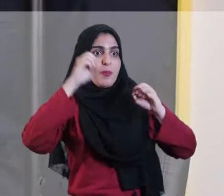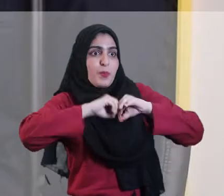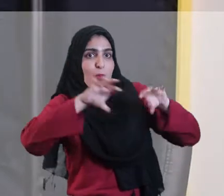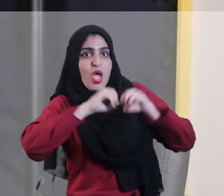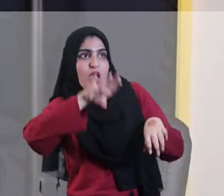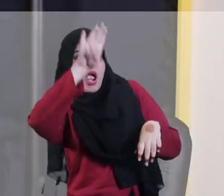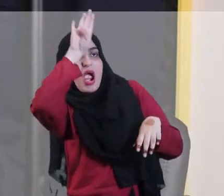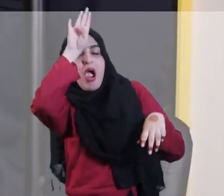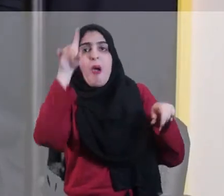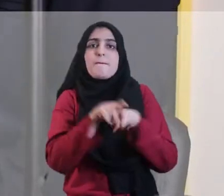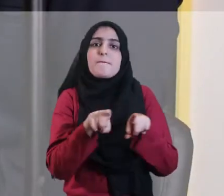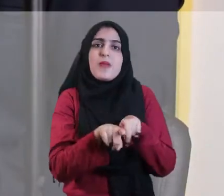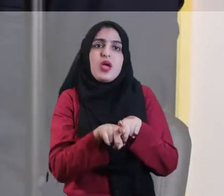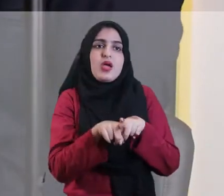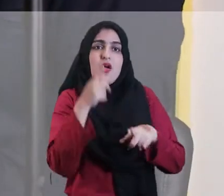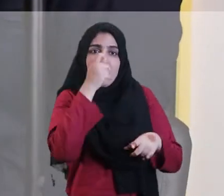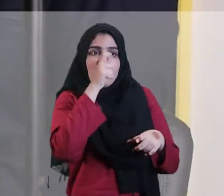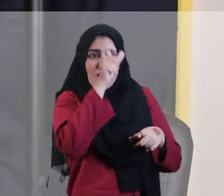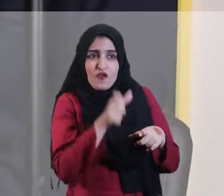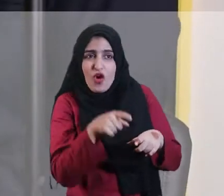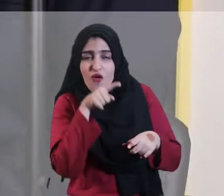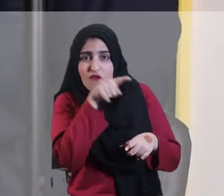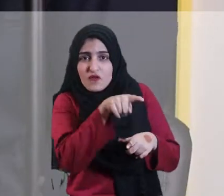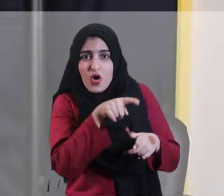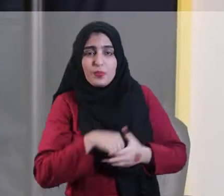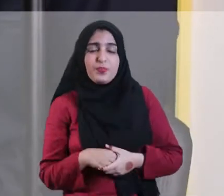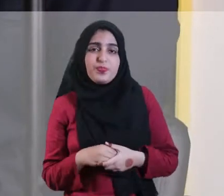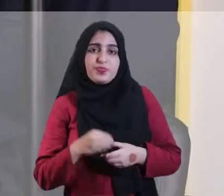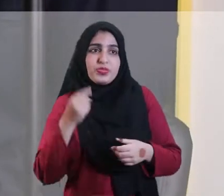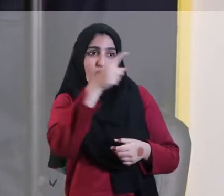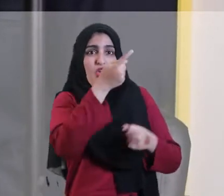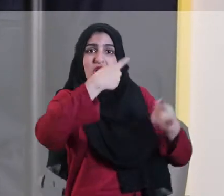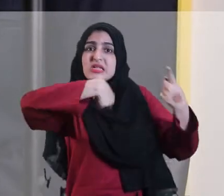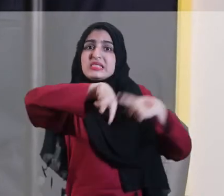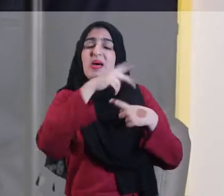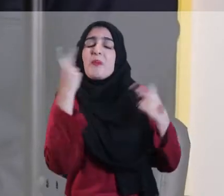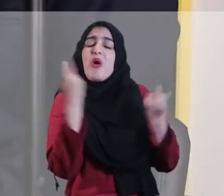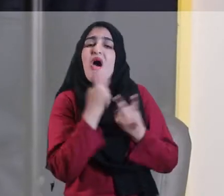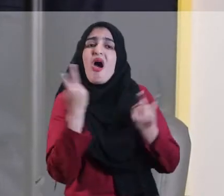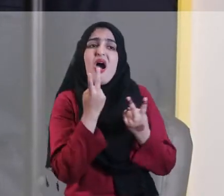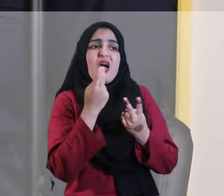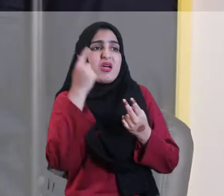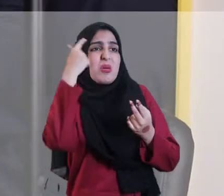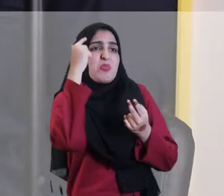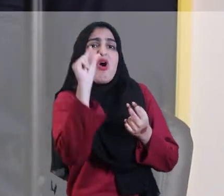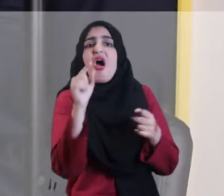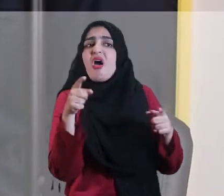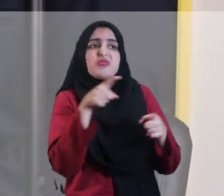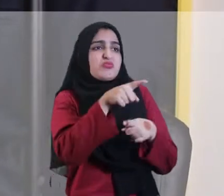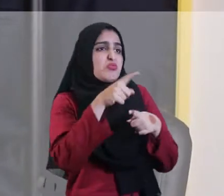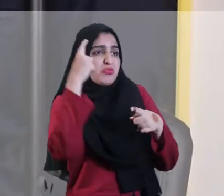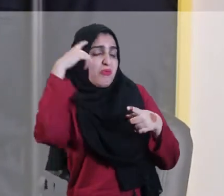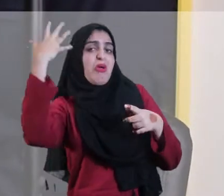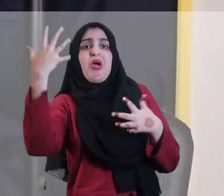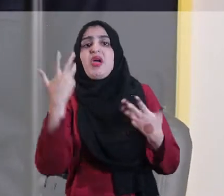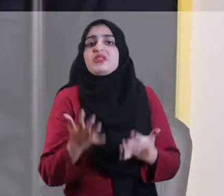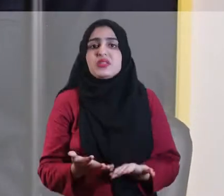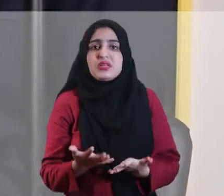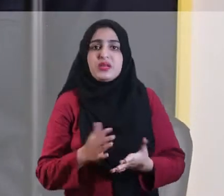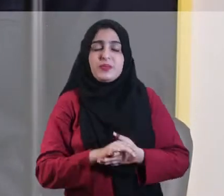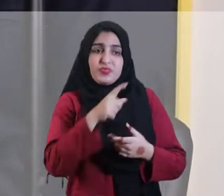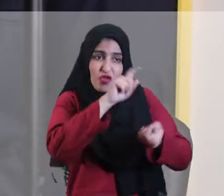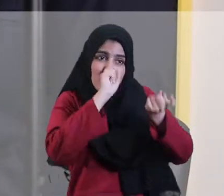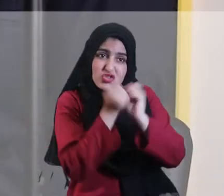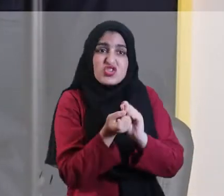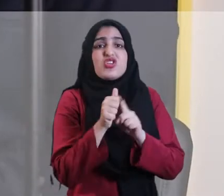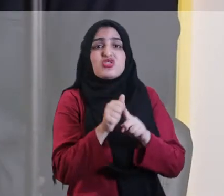तो यह वहां और आपको नजर आएंगे यह चेंज होगा इस तरह चल